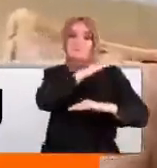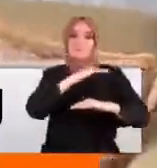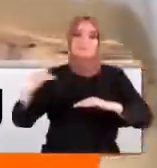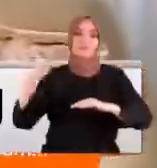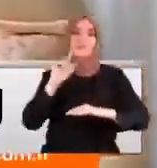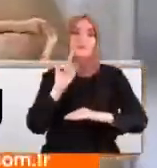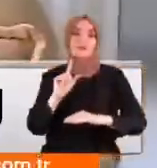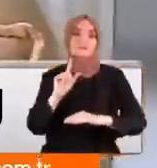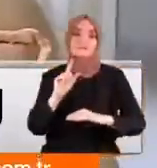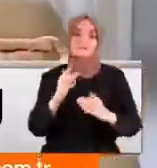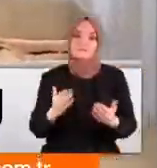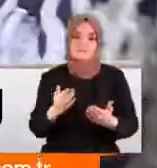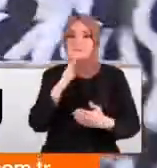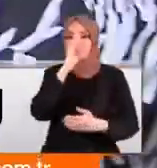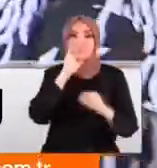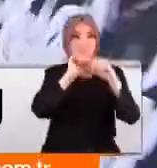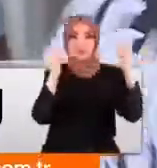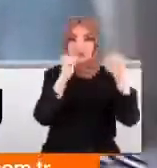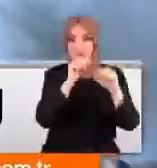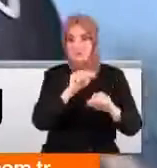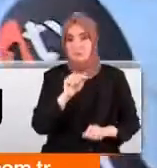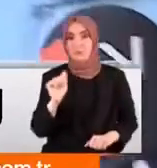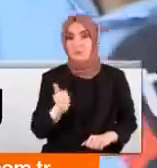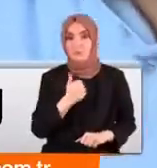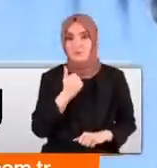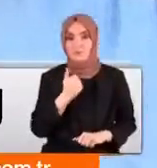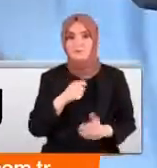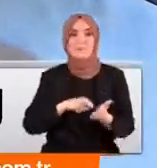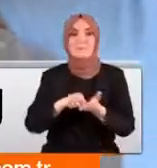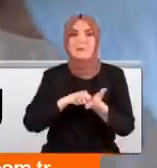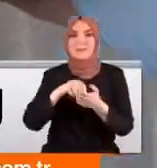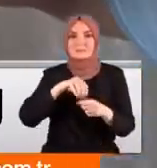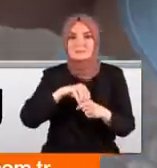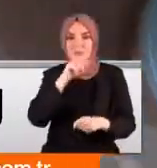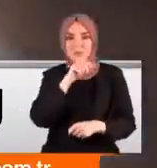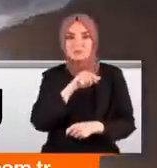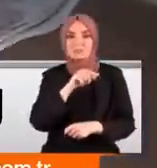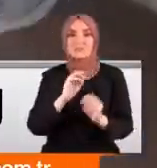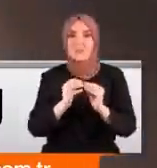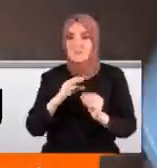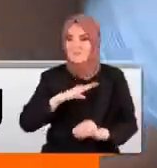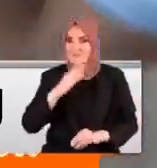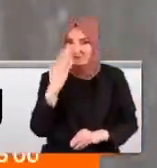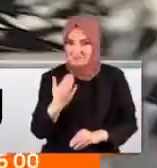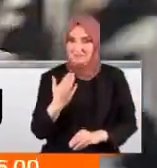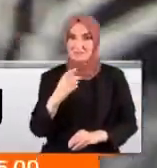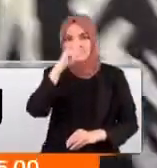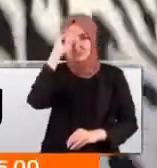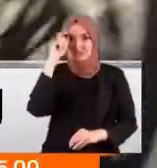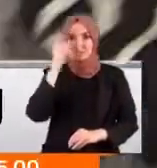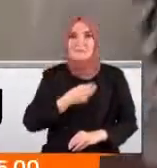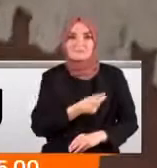ama camlar da önemli. Lastikleri eğer sorun varsa, ısı kaybı varsa, ısı kaçırıyorsa lastiklerin değişmesi gerekiyor. Ne